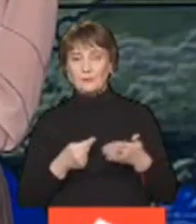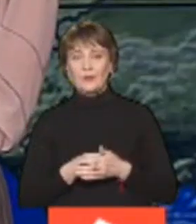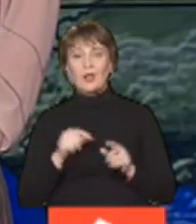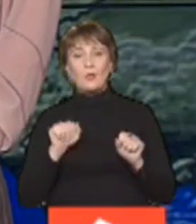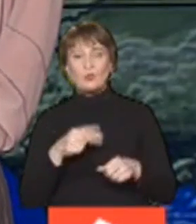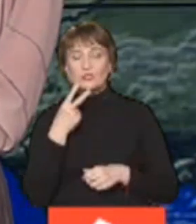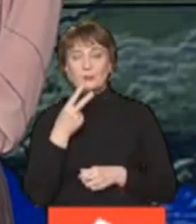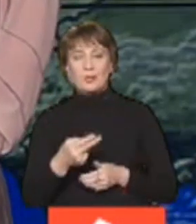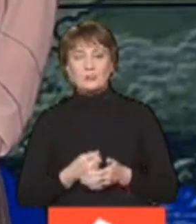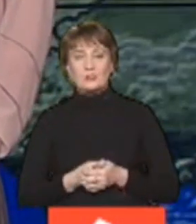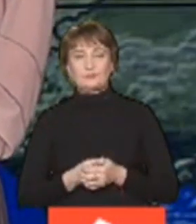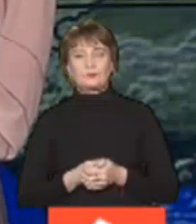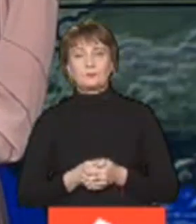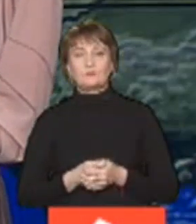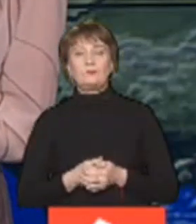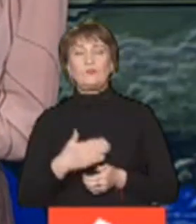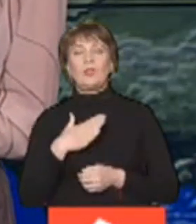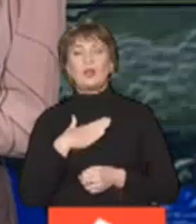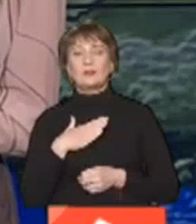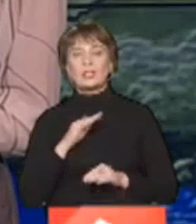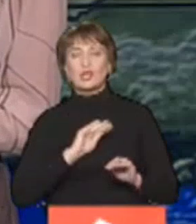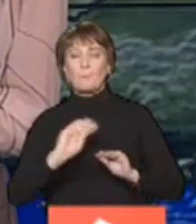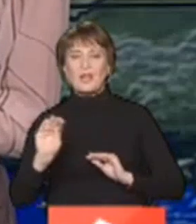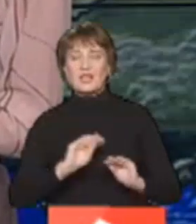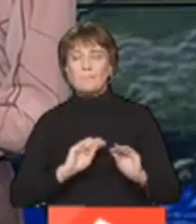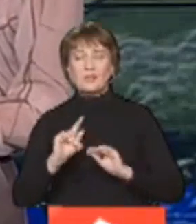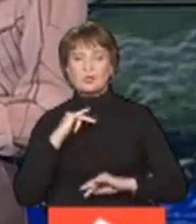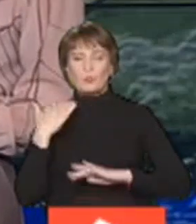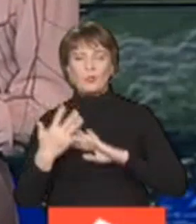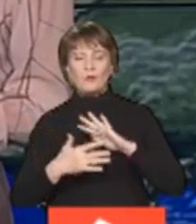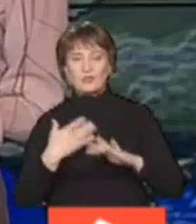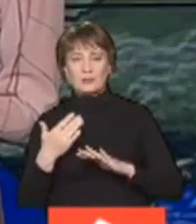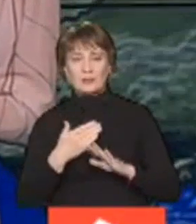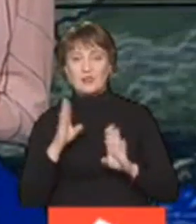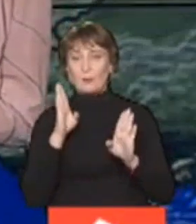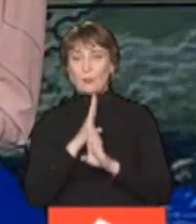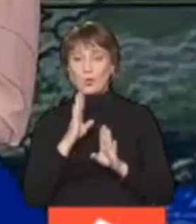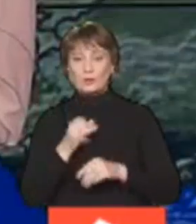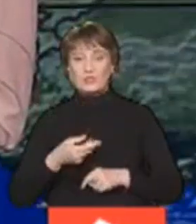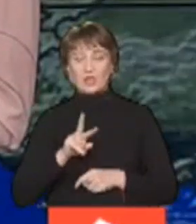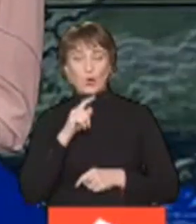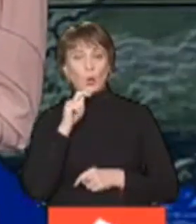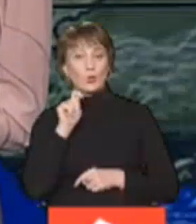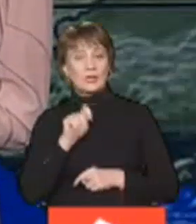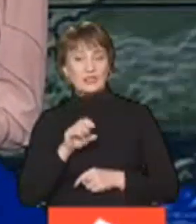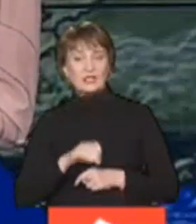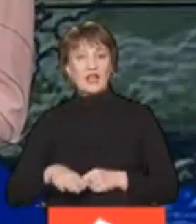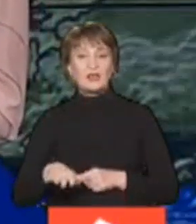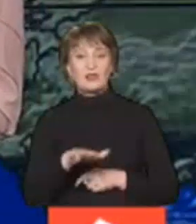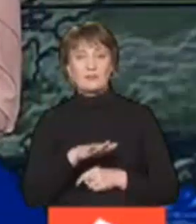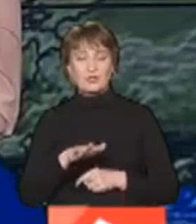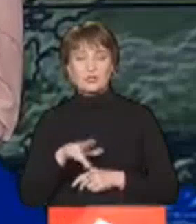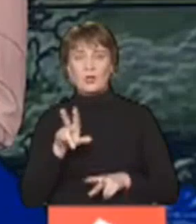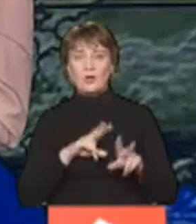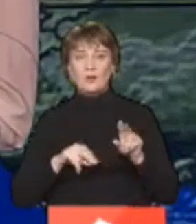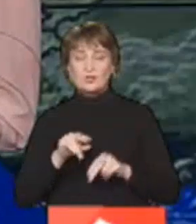ви можете бачити наші переміщення повітряних мас. Кухня погоди для України, взагалі для Європи, це